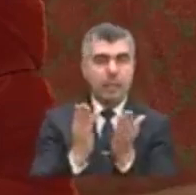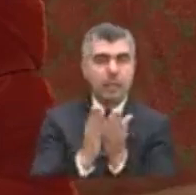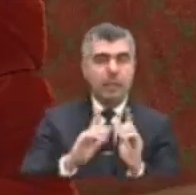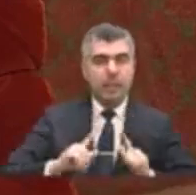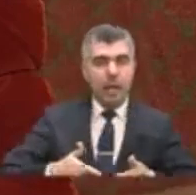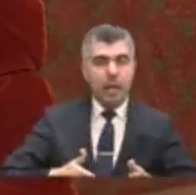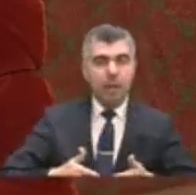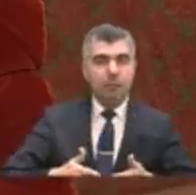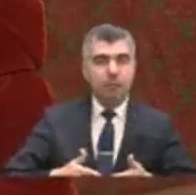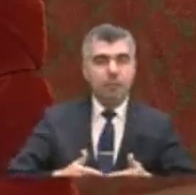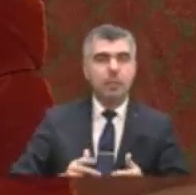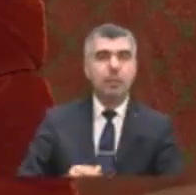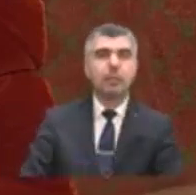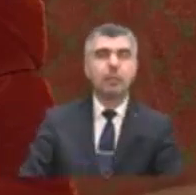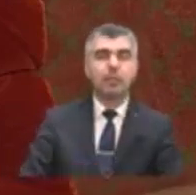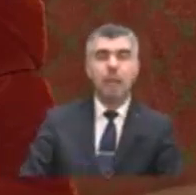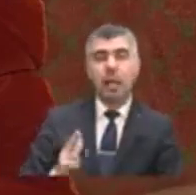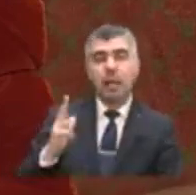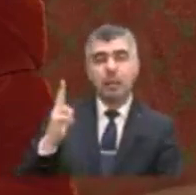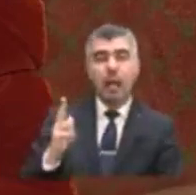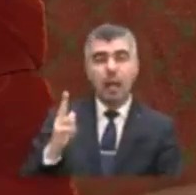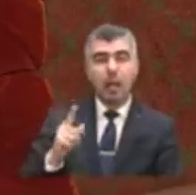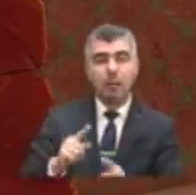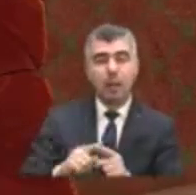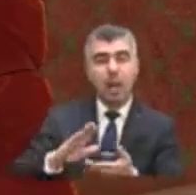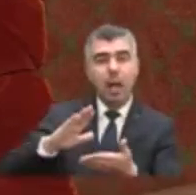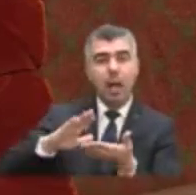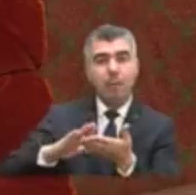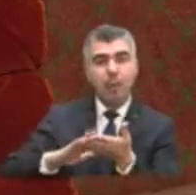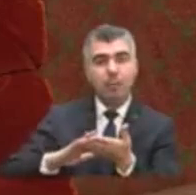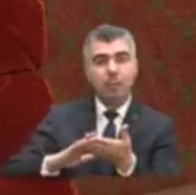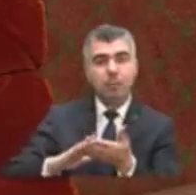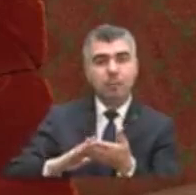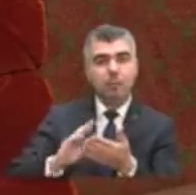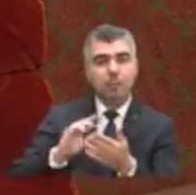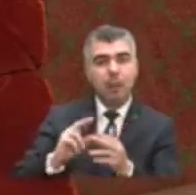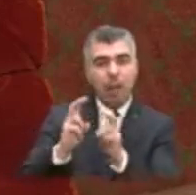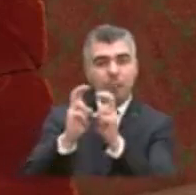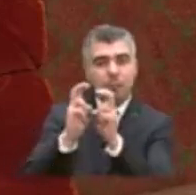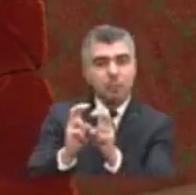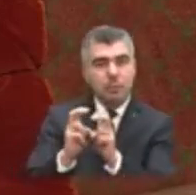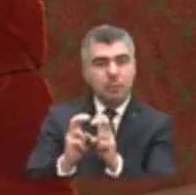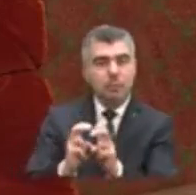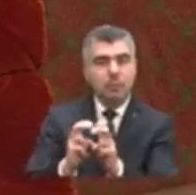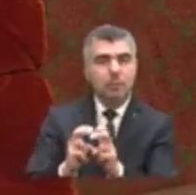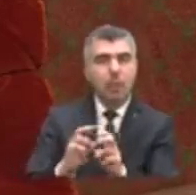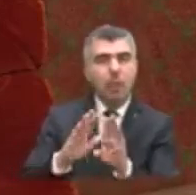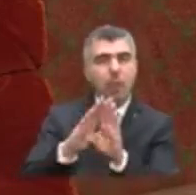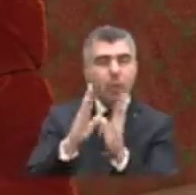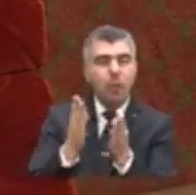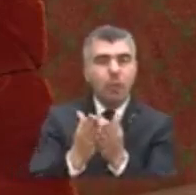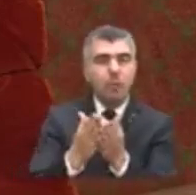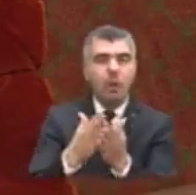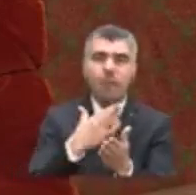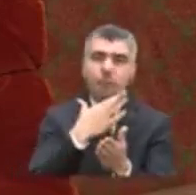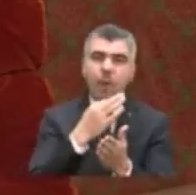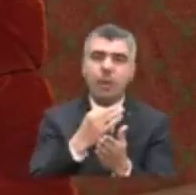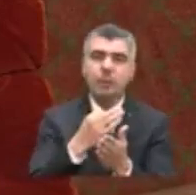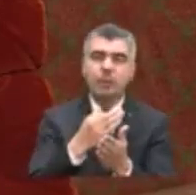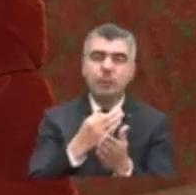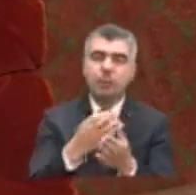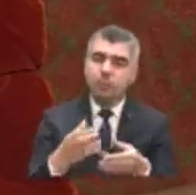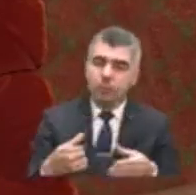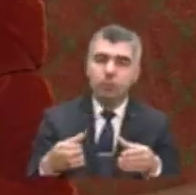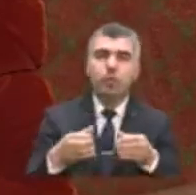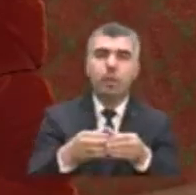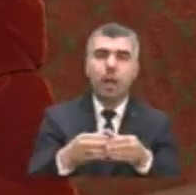انطلق في عمر اللي هو او في السن اللي هو مبكر، كلها ما تساعد على الاندماج